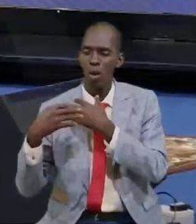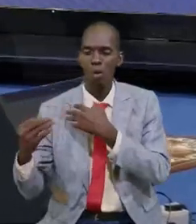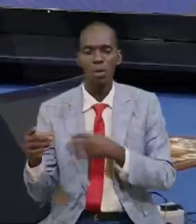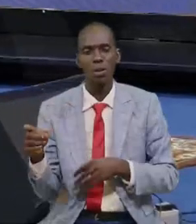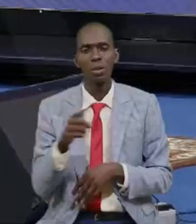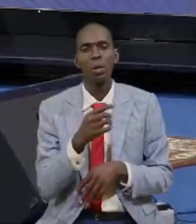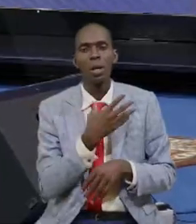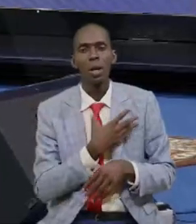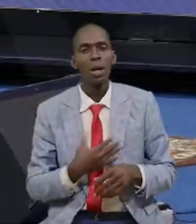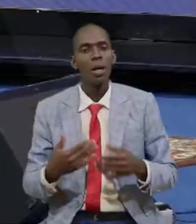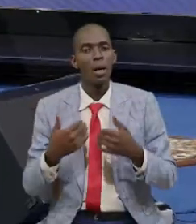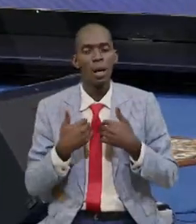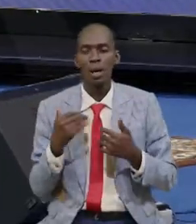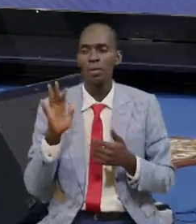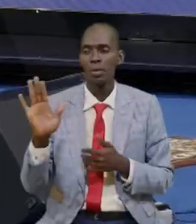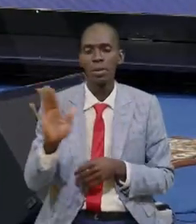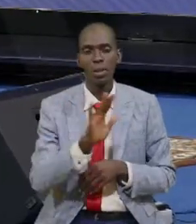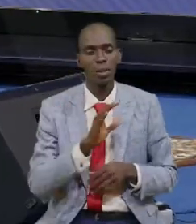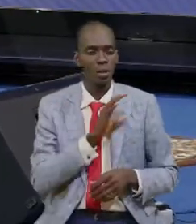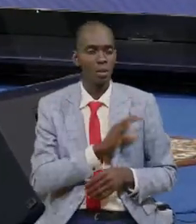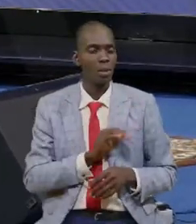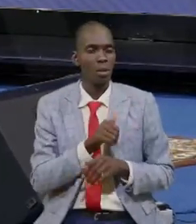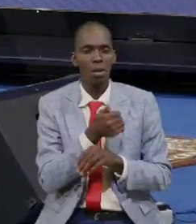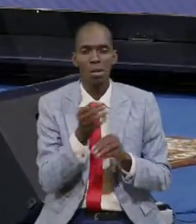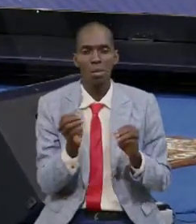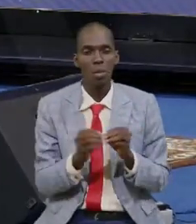copier pour avoir leur caractère.